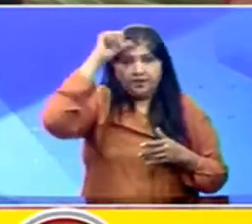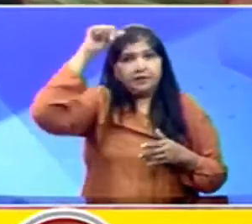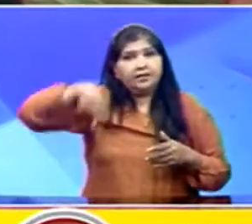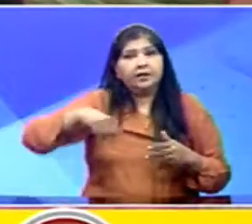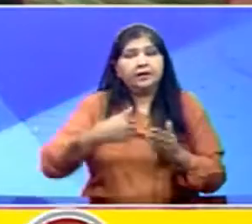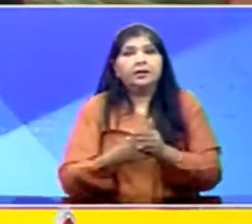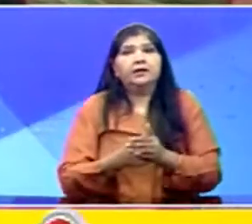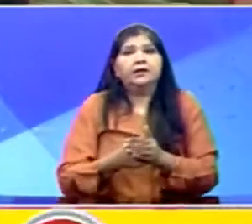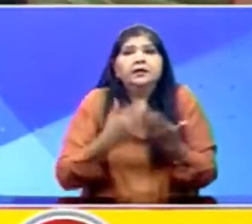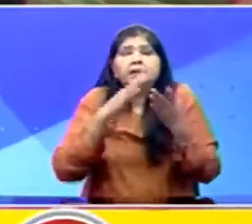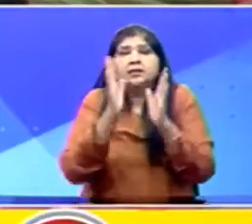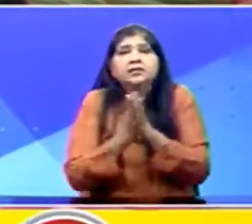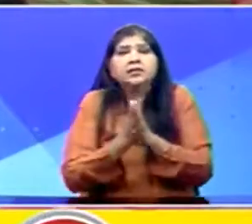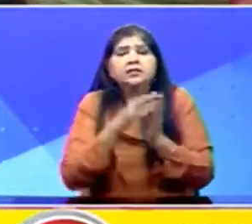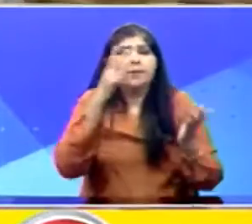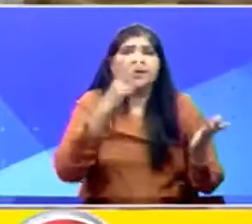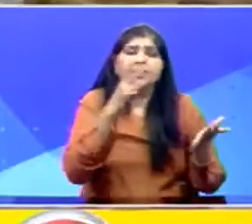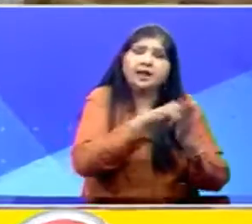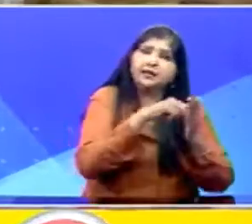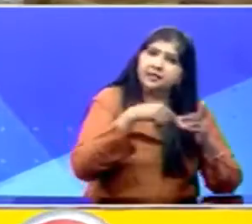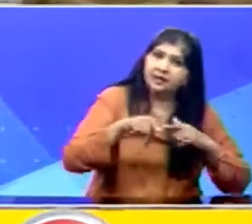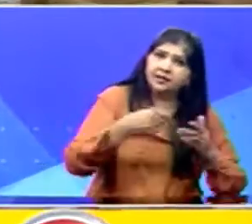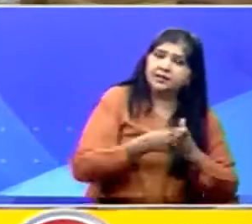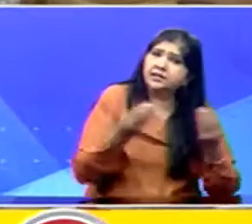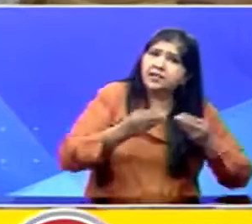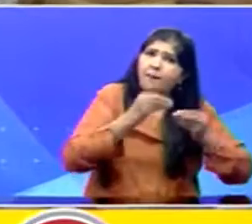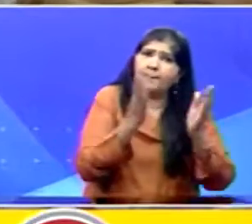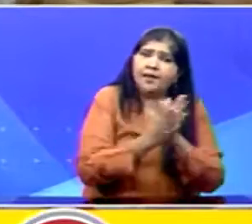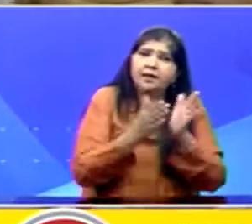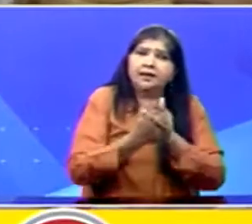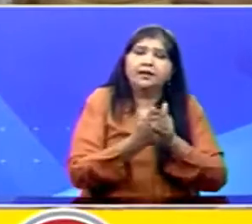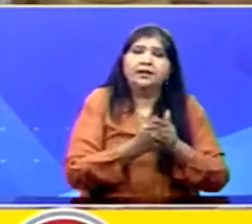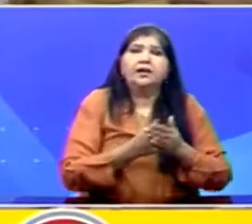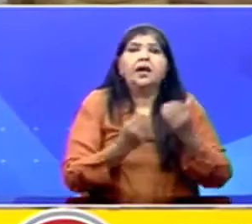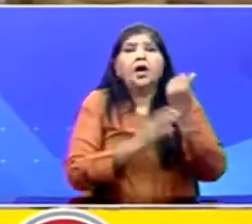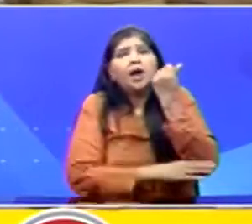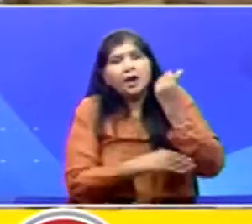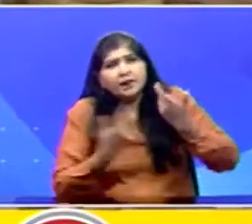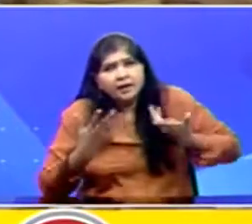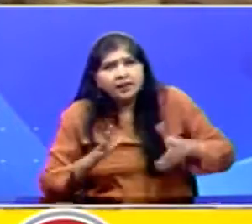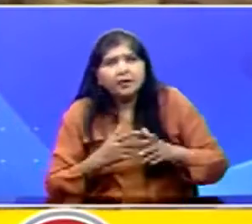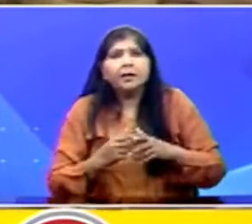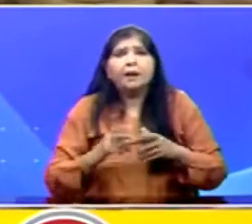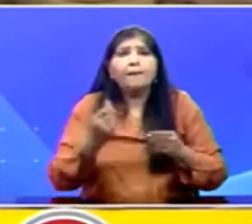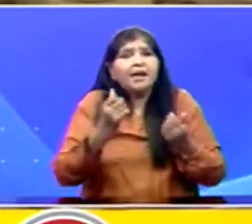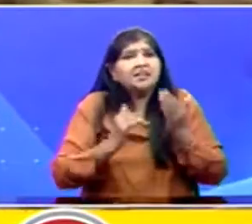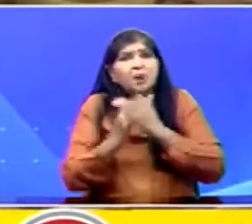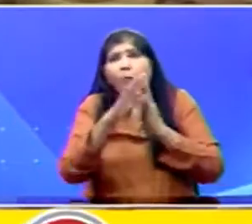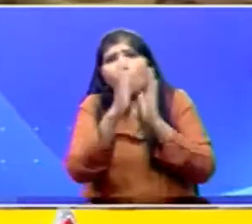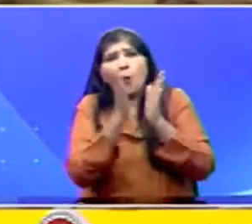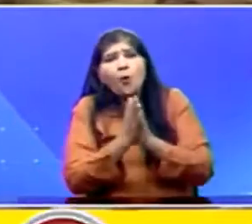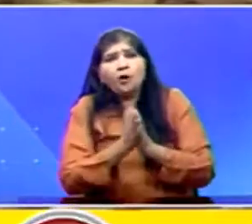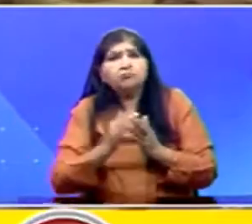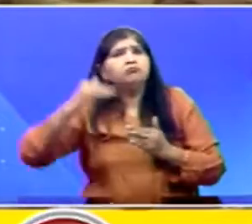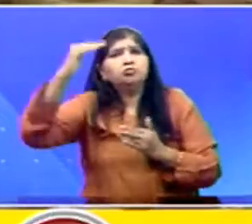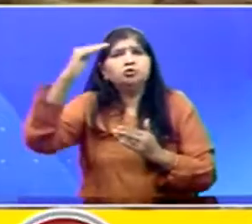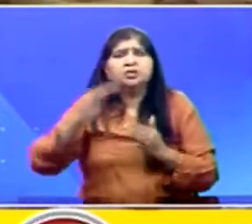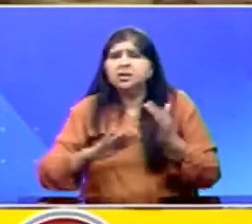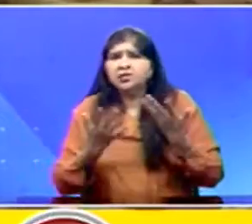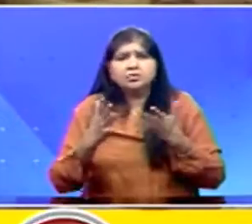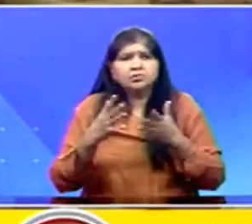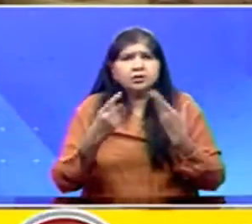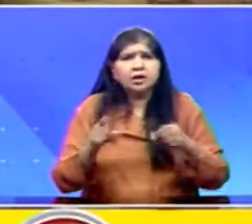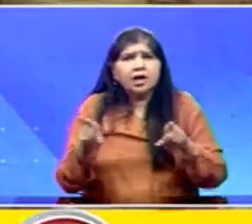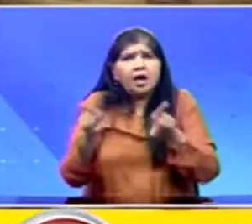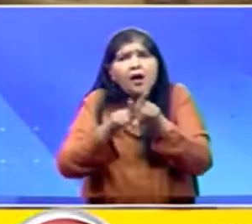जितनी भी यात्रा होती हैं सब में गरीब अमीर उंच नीच